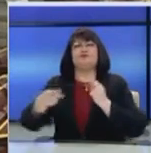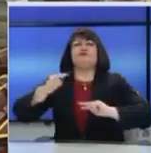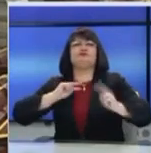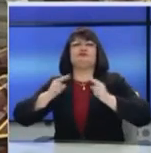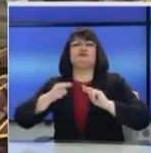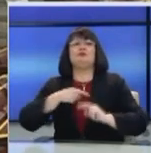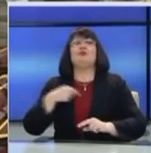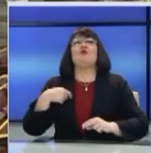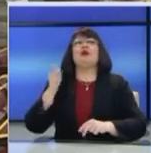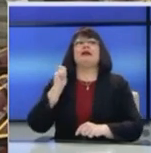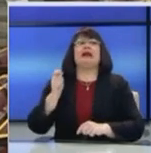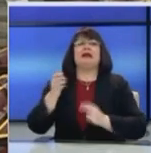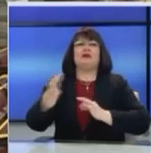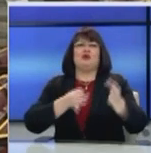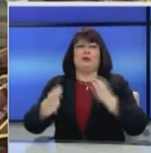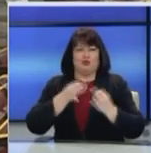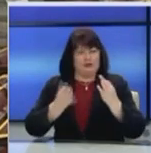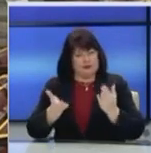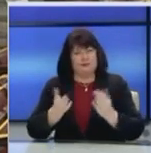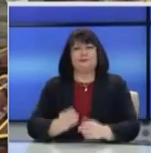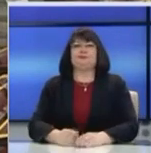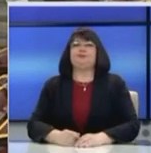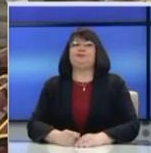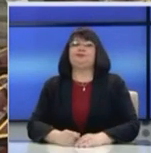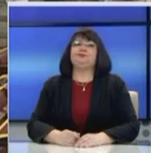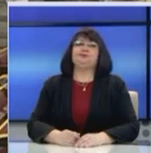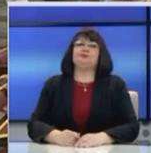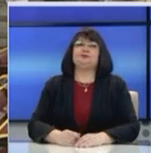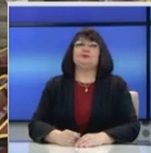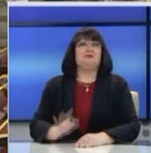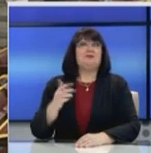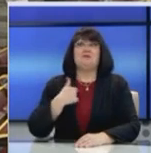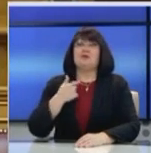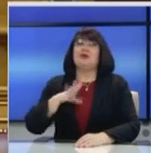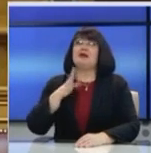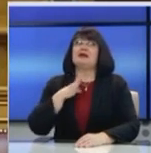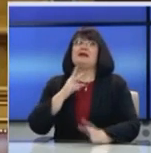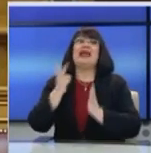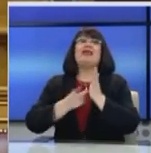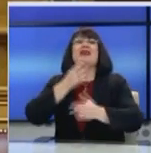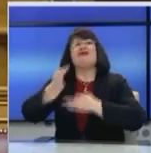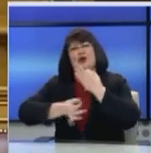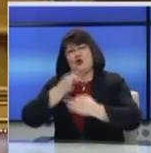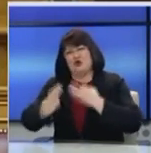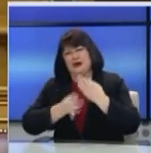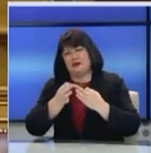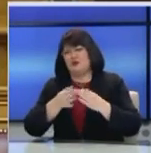επί των οποίων τοποθετήθηκαν οι πολιτικοί αρχηγοί και πρέπει να σας πω ότι δεν είχα πρόθεση να